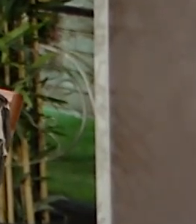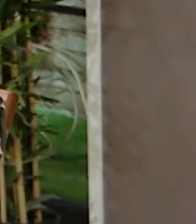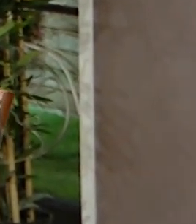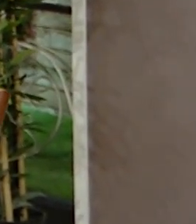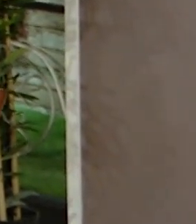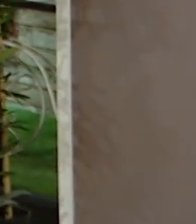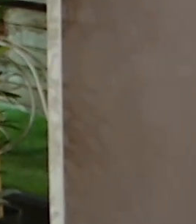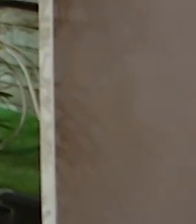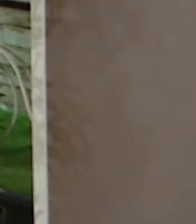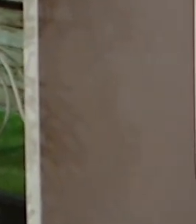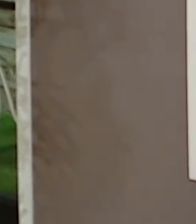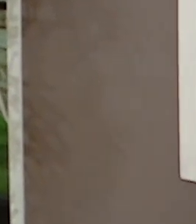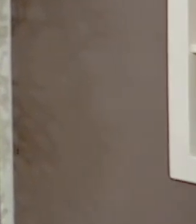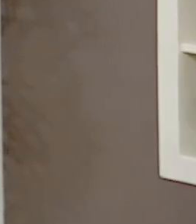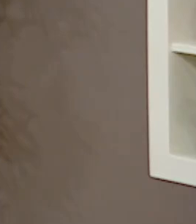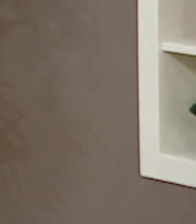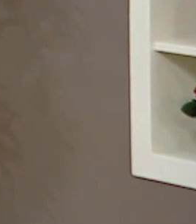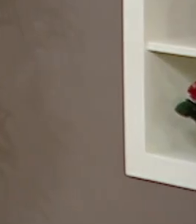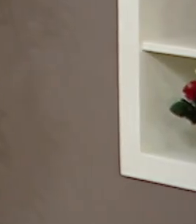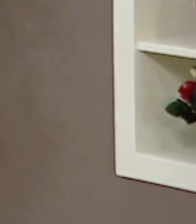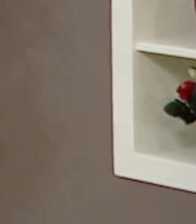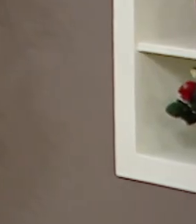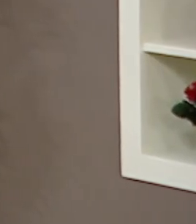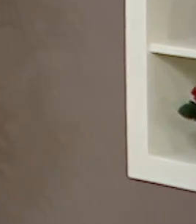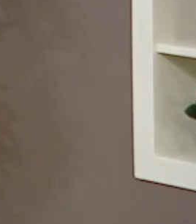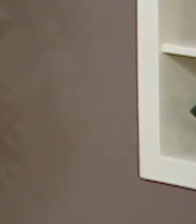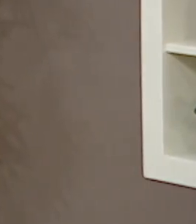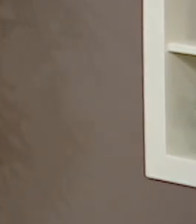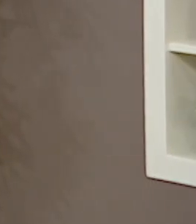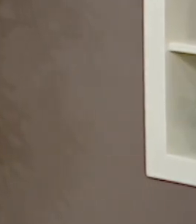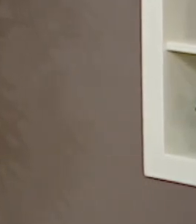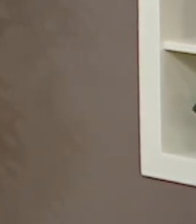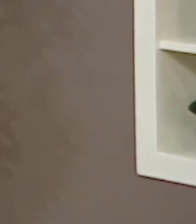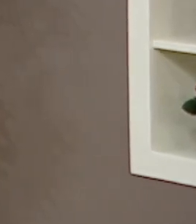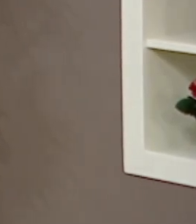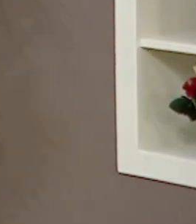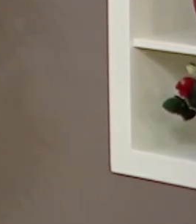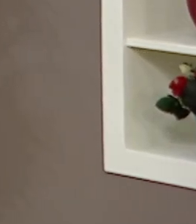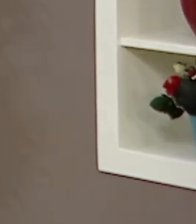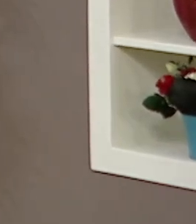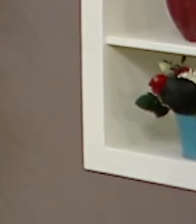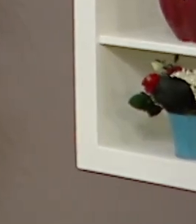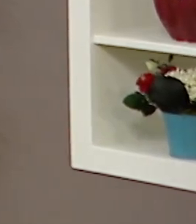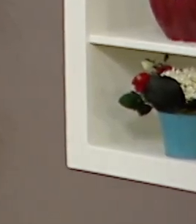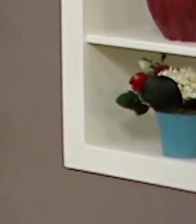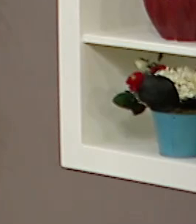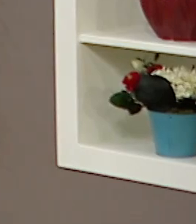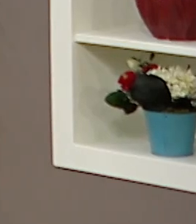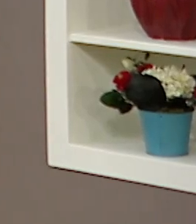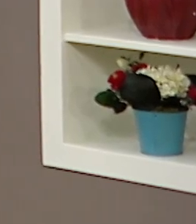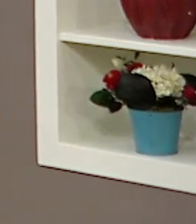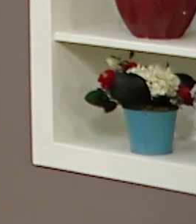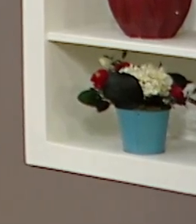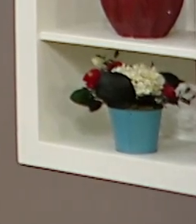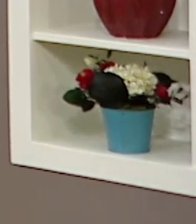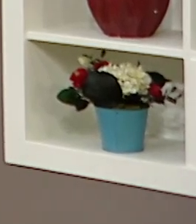kaybetmeyelim, hemen onları aktararak başlayalım. Bugünkü konumuz biraz daha gençlerimiz özelinde, çocuklarımız özelinde olacak efendim. Malumunuz artık